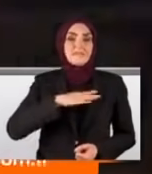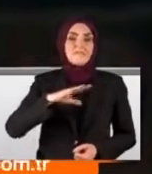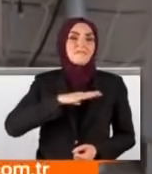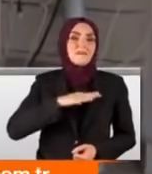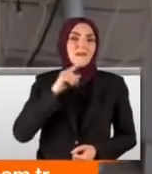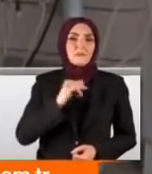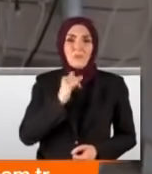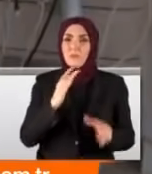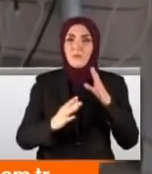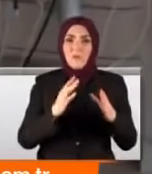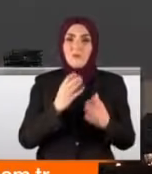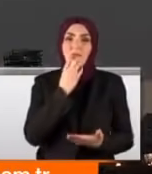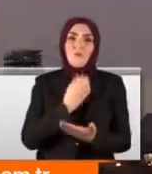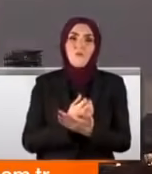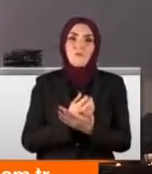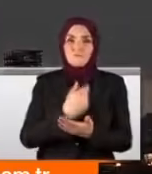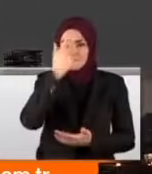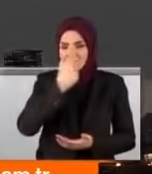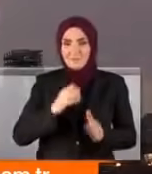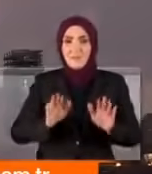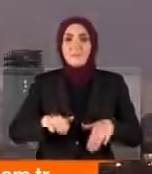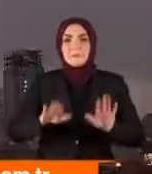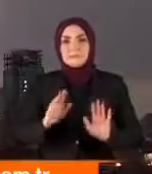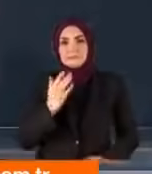vücudunda kalıcı bir hasar bırakmaması.